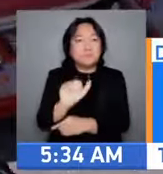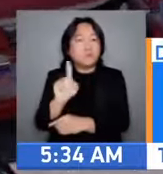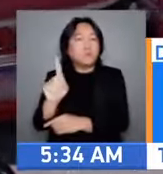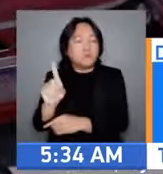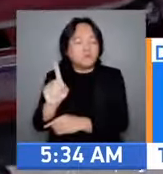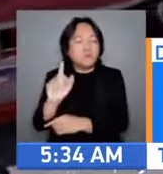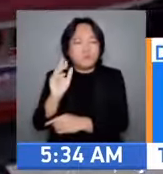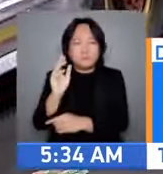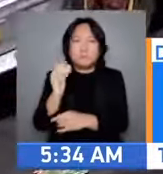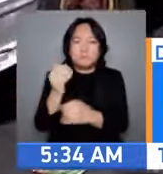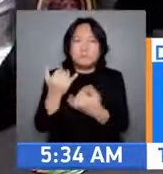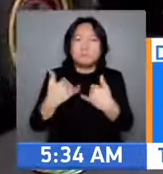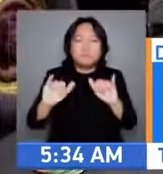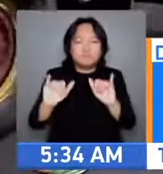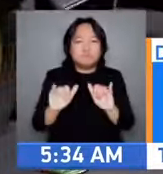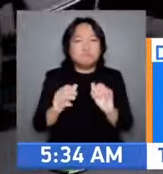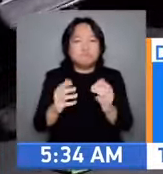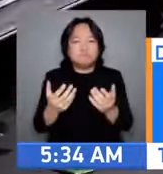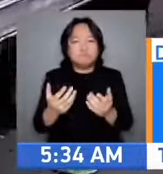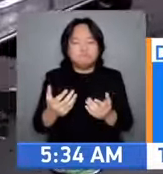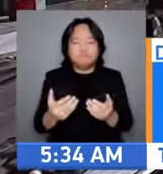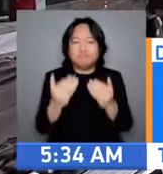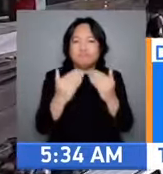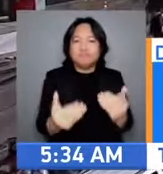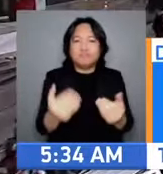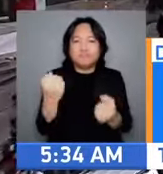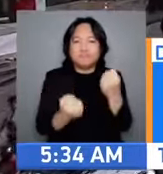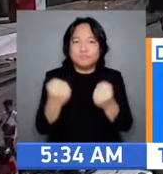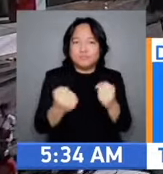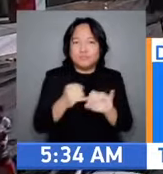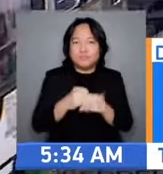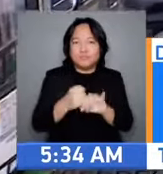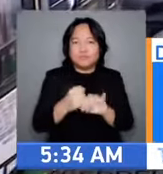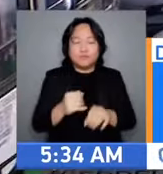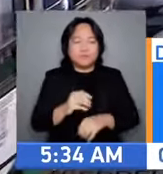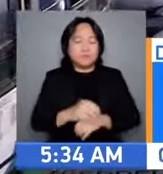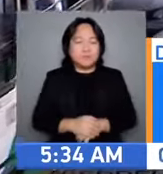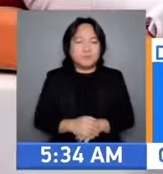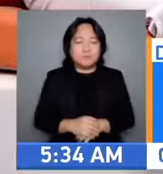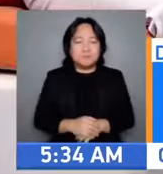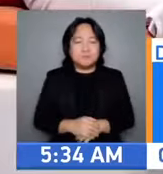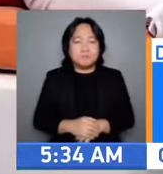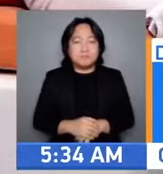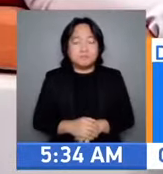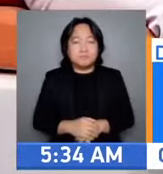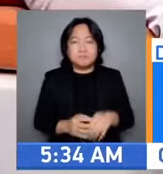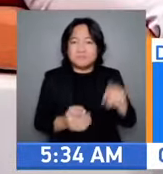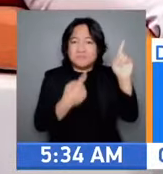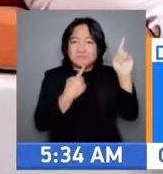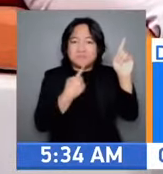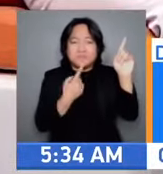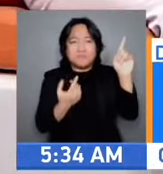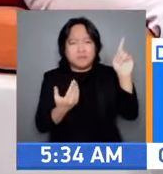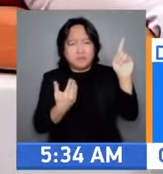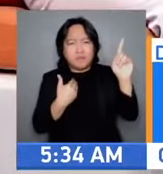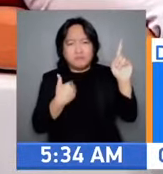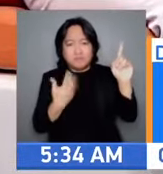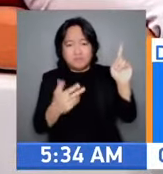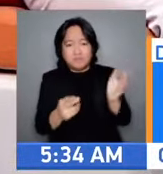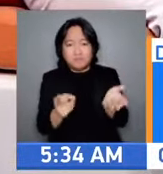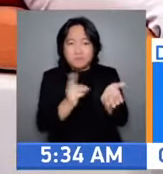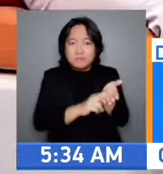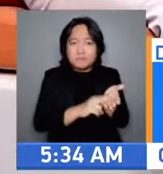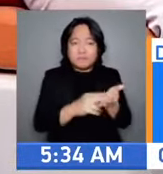jeep. Di ba? So, dapat nakarehistro yun. No? Kaya, may prangkisa. Puro kolorong